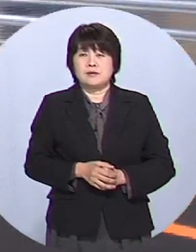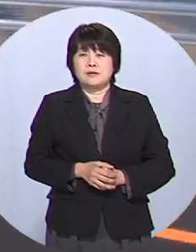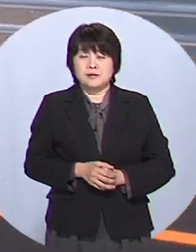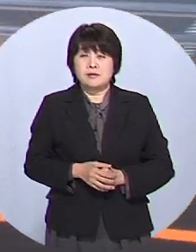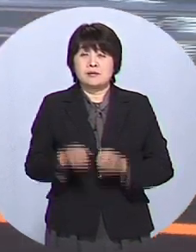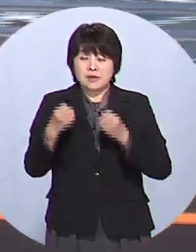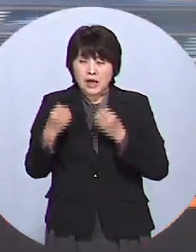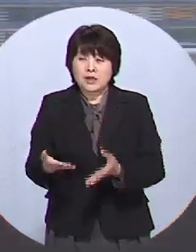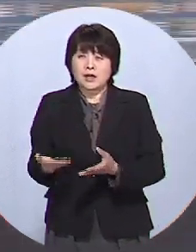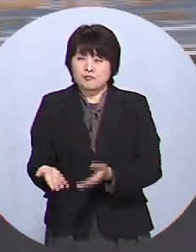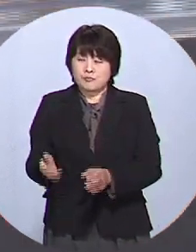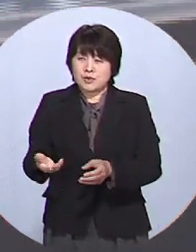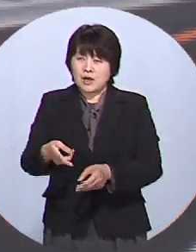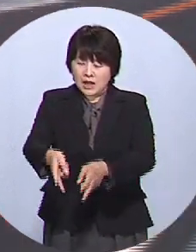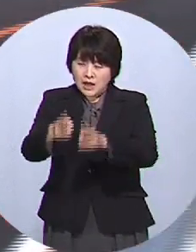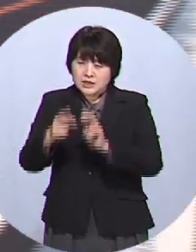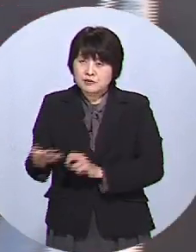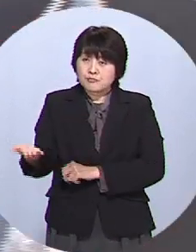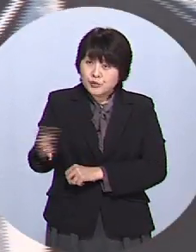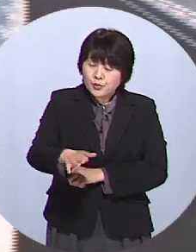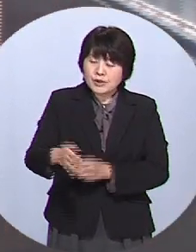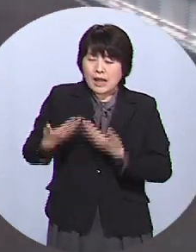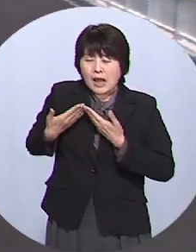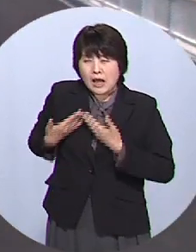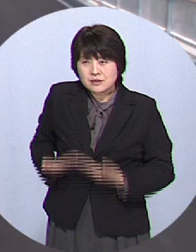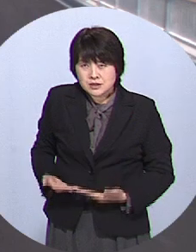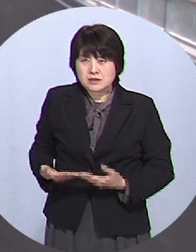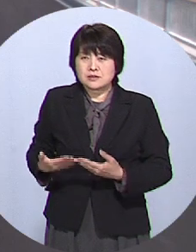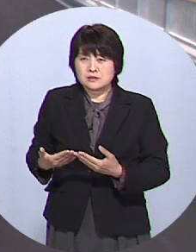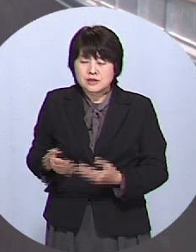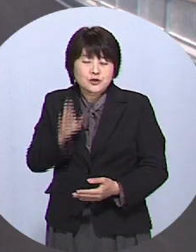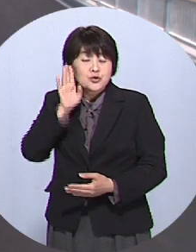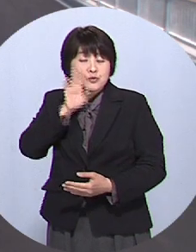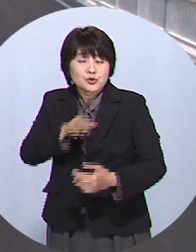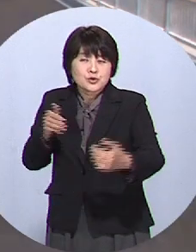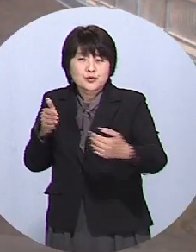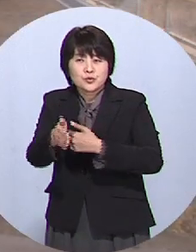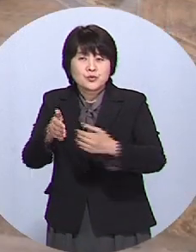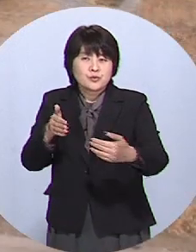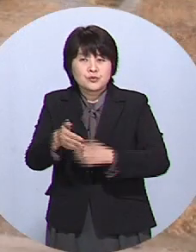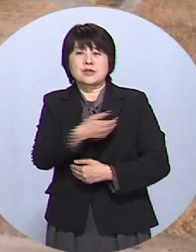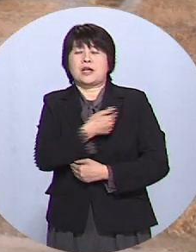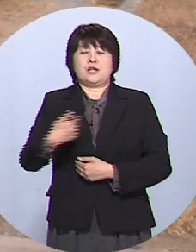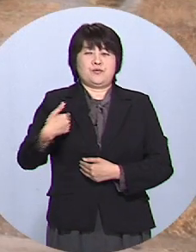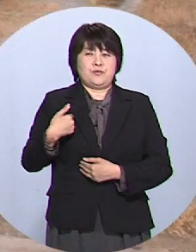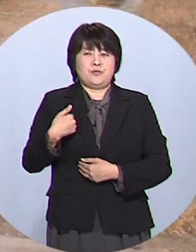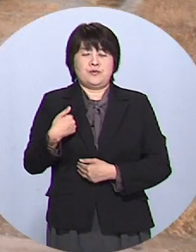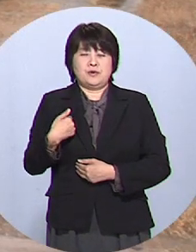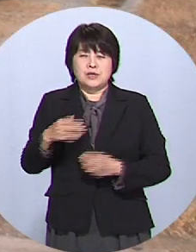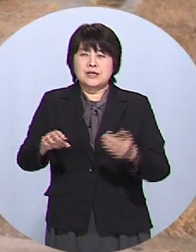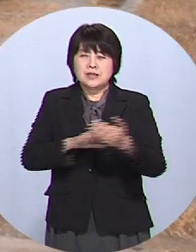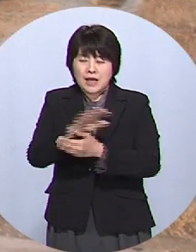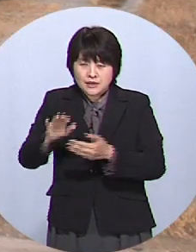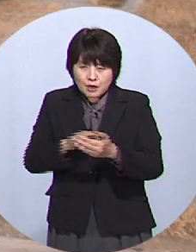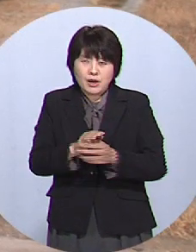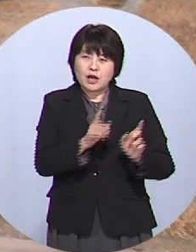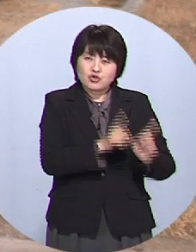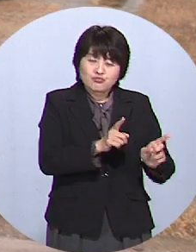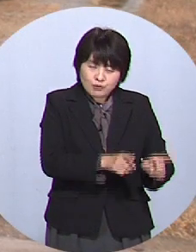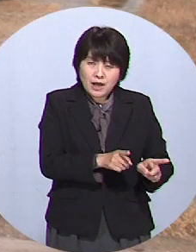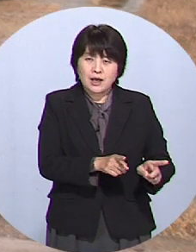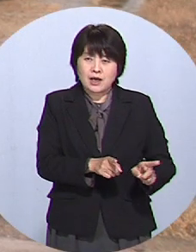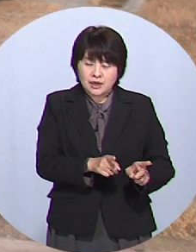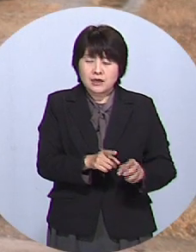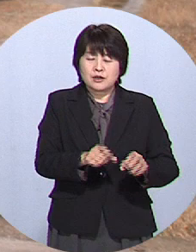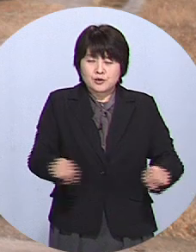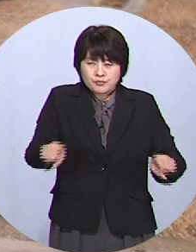新しい橋の完成により安全安心で円滑な通行ができるようになり、埼玉群馬両県の